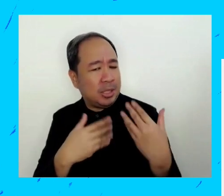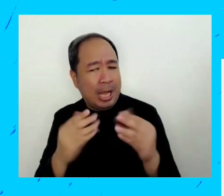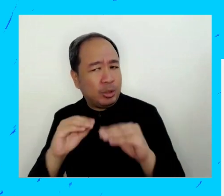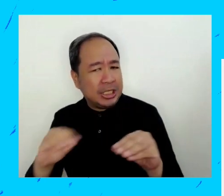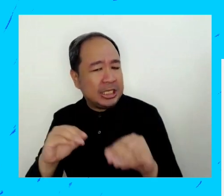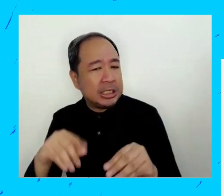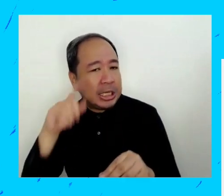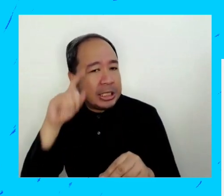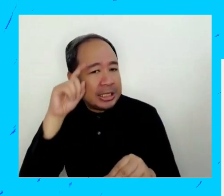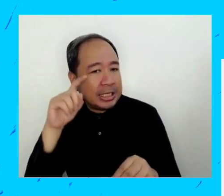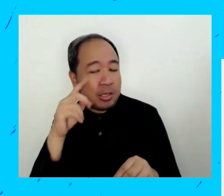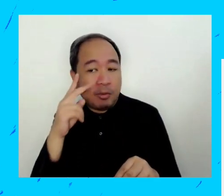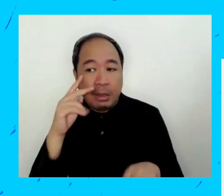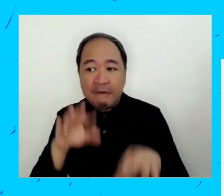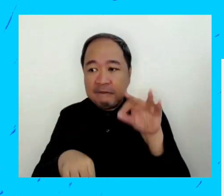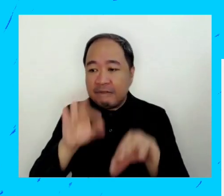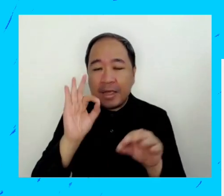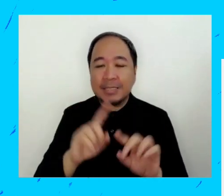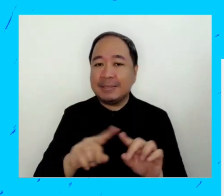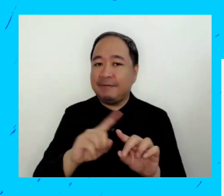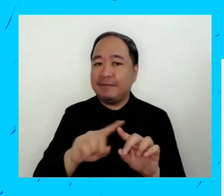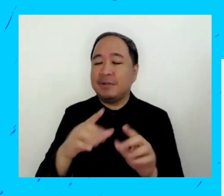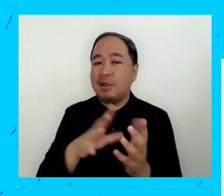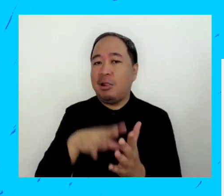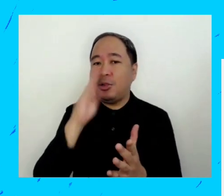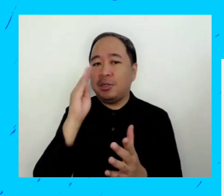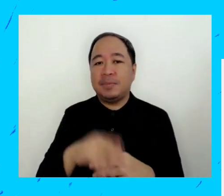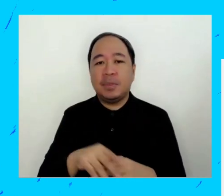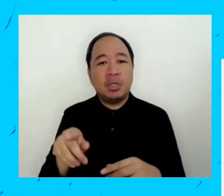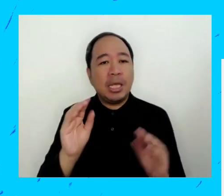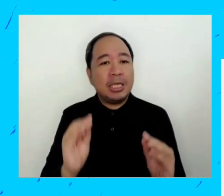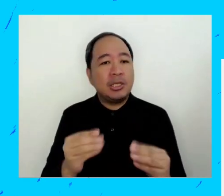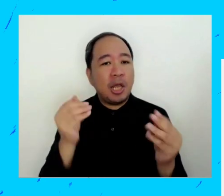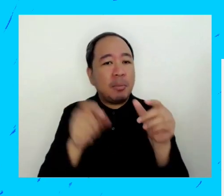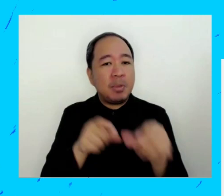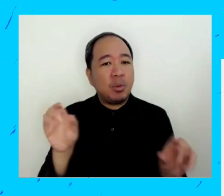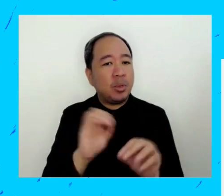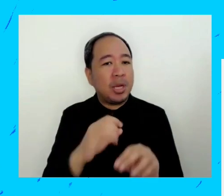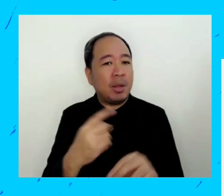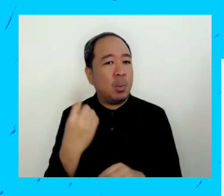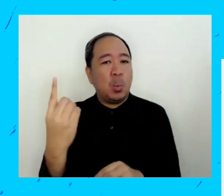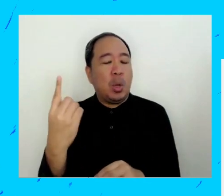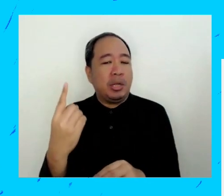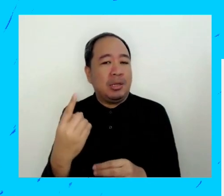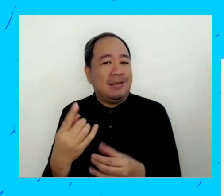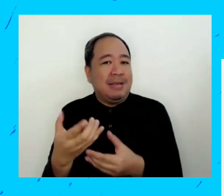a des résultats, les jeunes veulent avoir